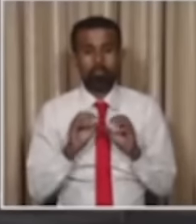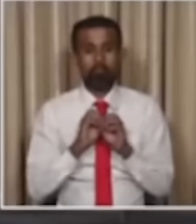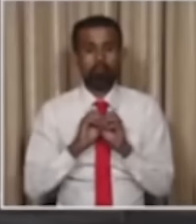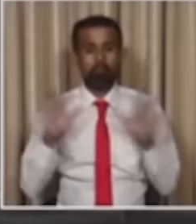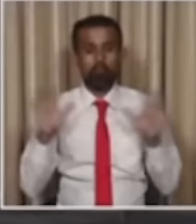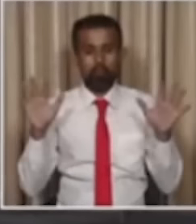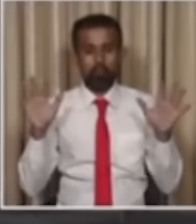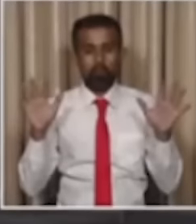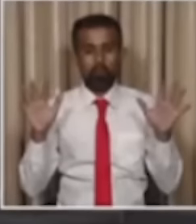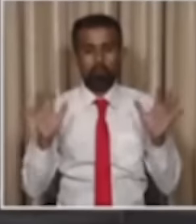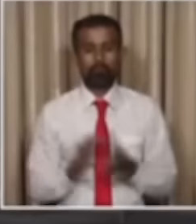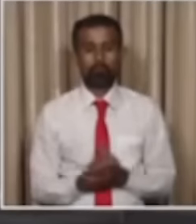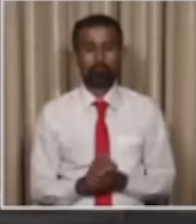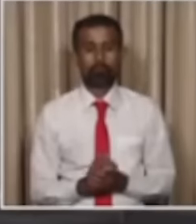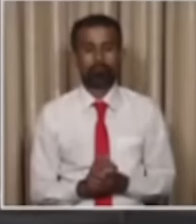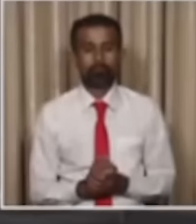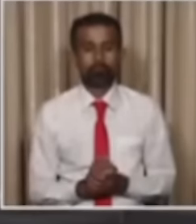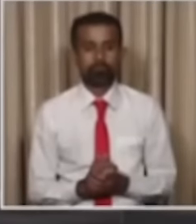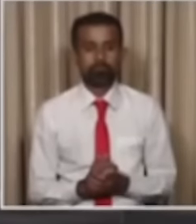තිබිණි.